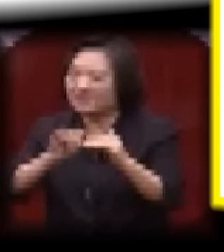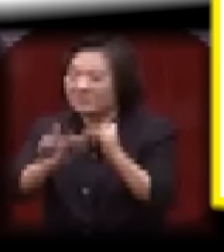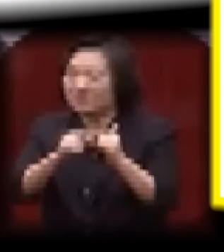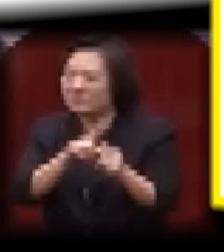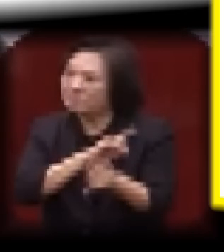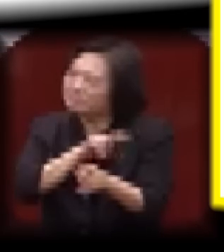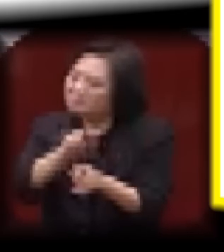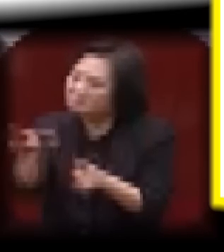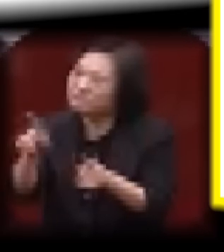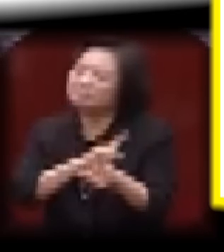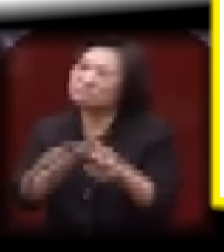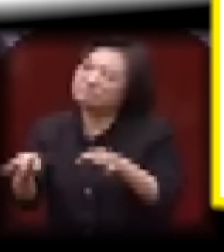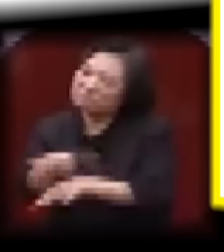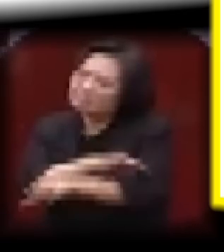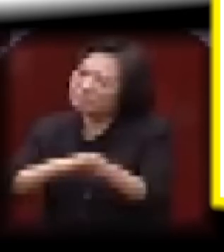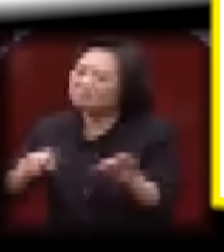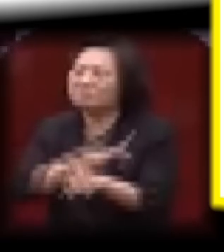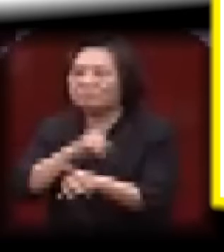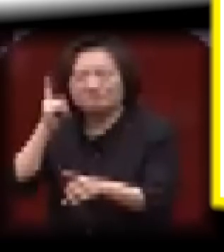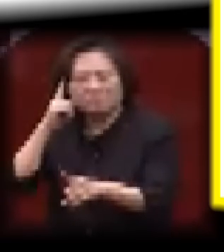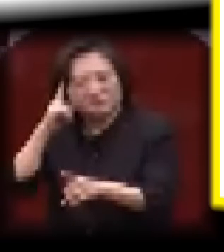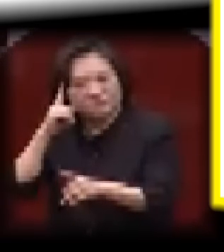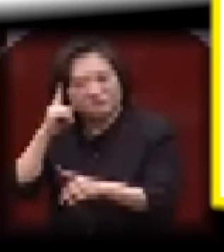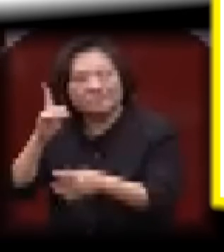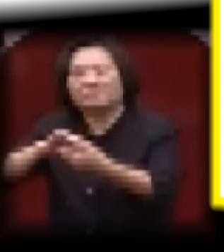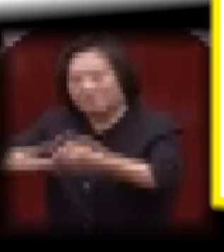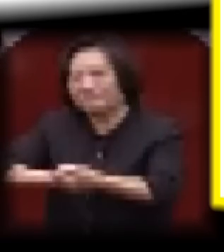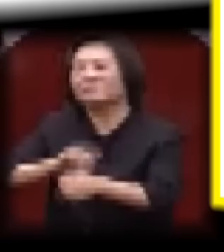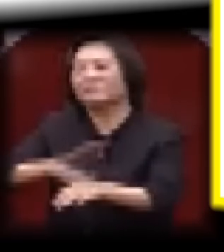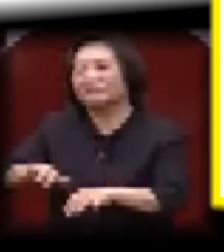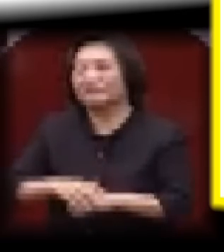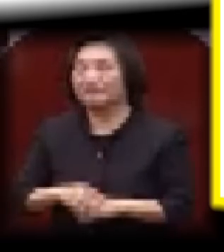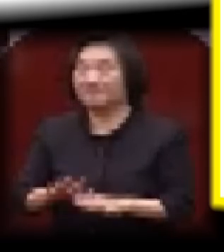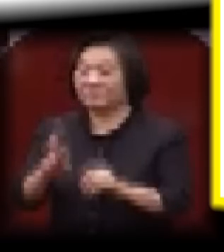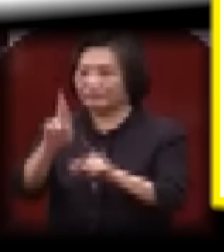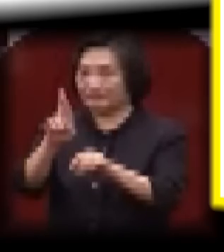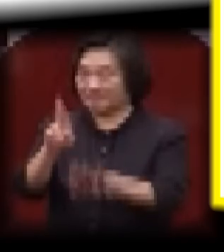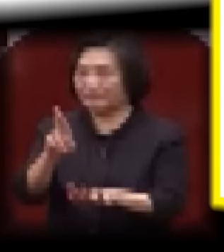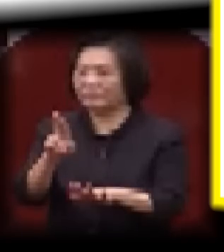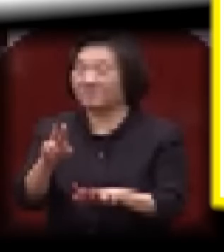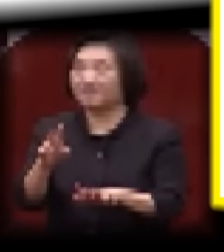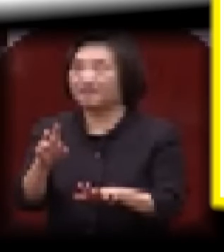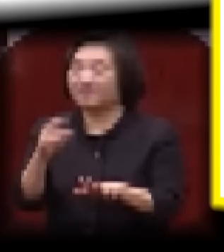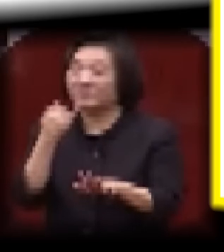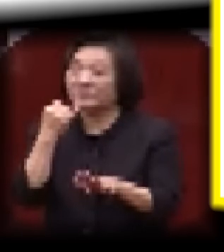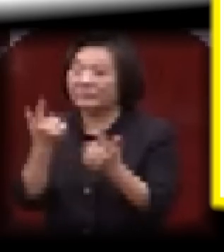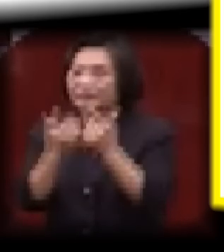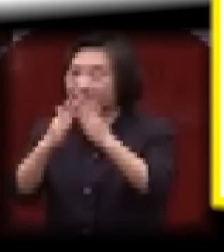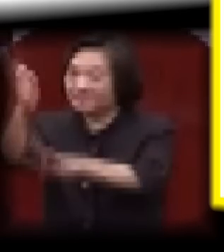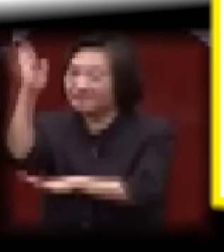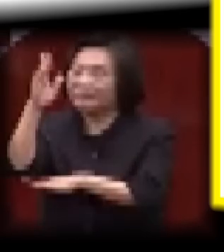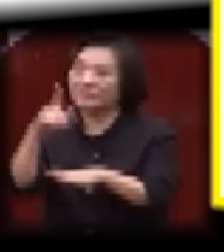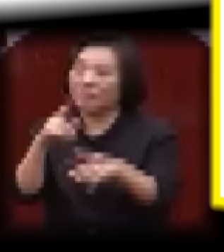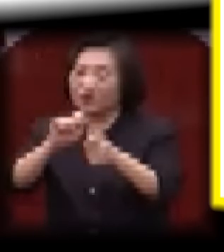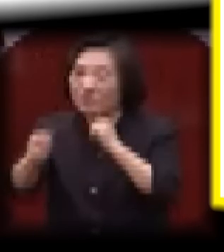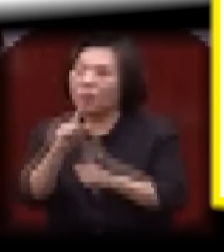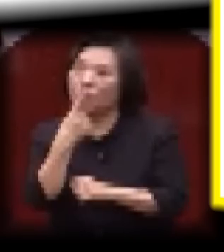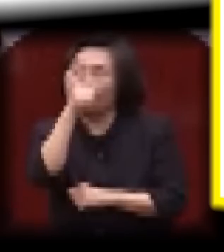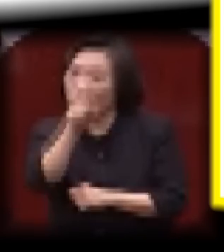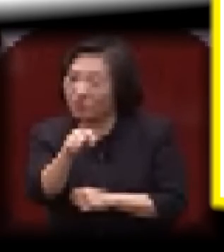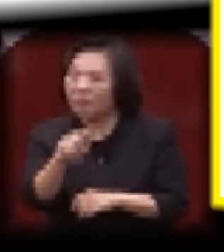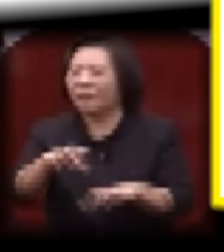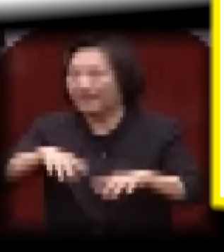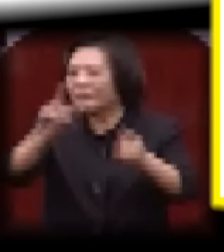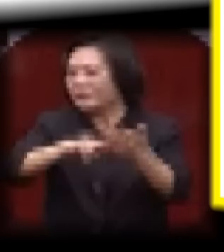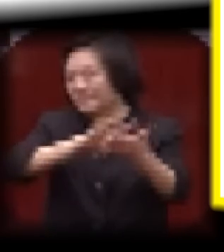前的想法。所以原则上你知道，我们希望在今年年底会公布台北市单一且自住的税率，这个先解决，我